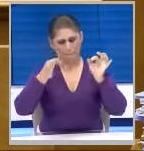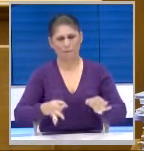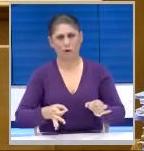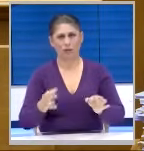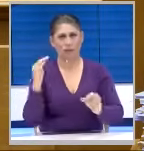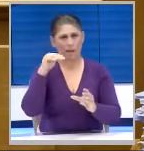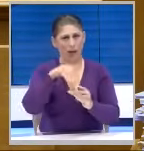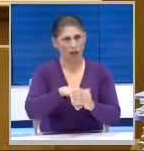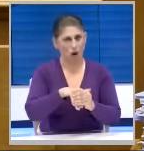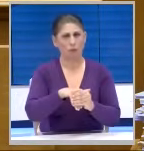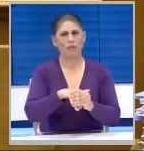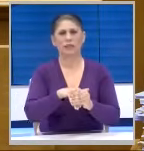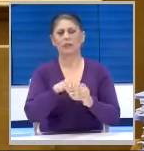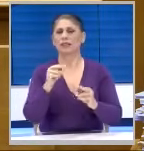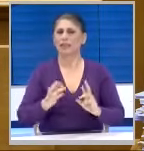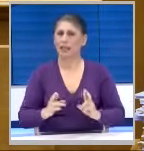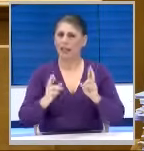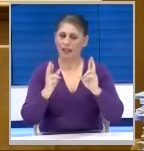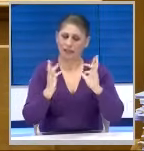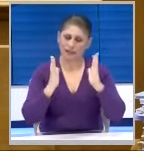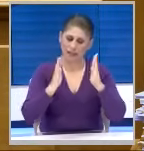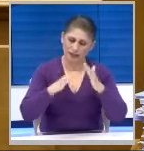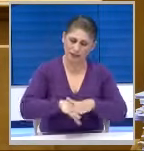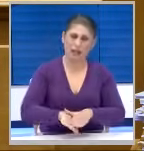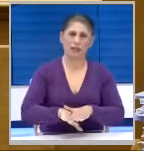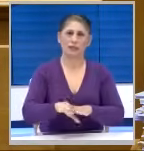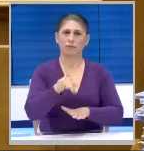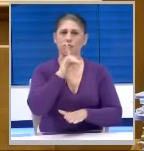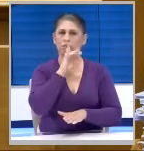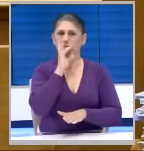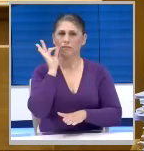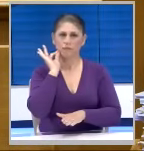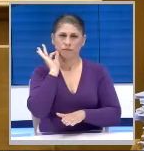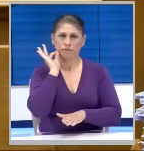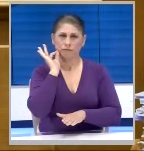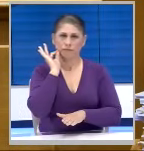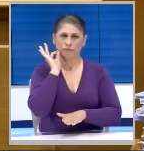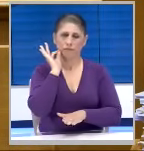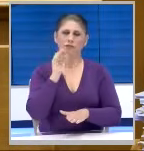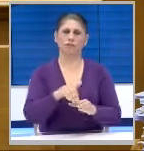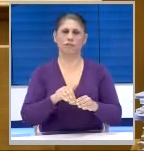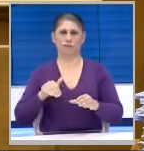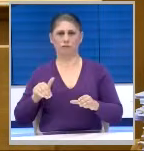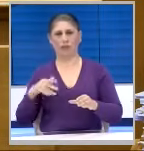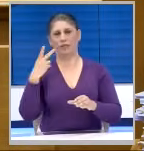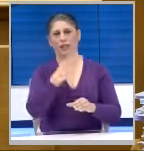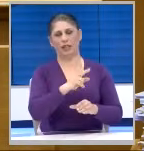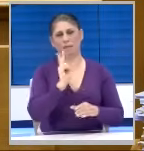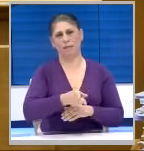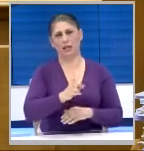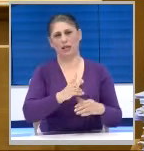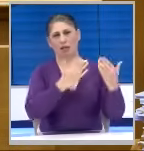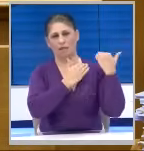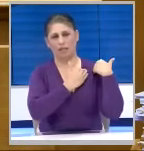εμπλεκόμενη σε ενέργειες συγκάλυψης παρασιώπηση και απόσειση της δικής της ποινικής ευθύνης η